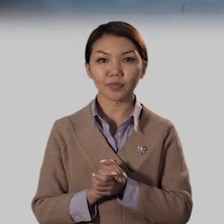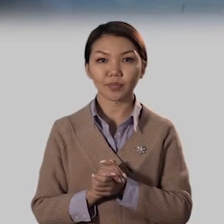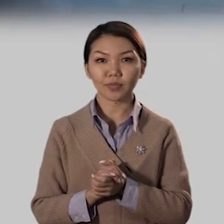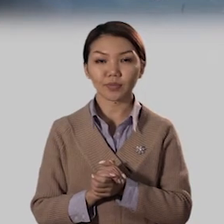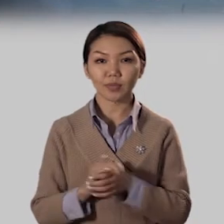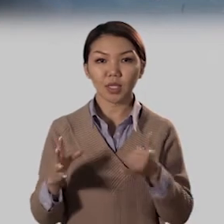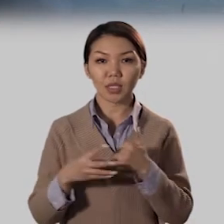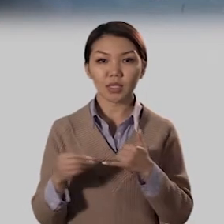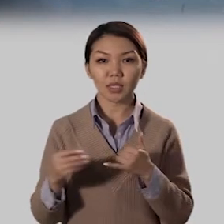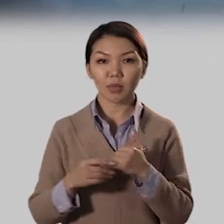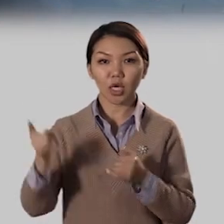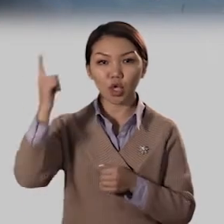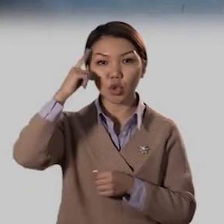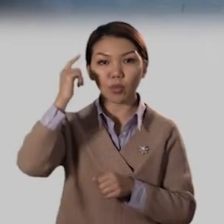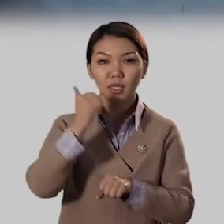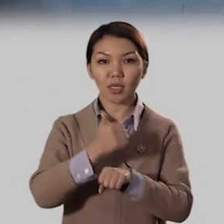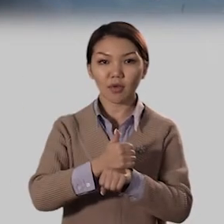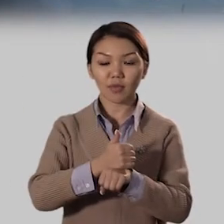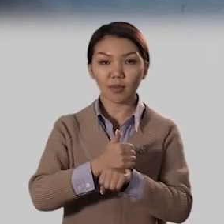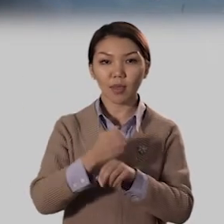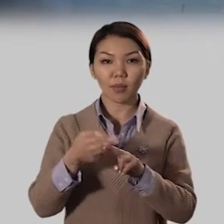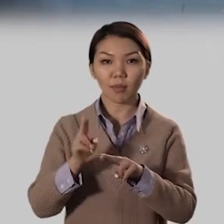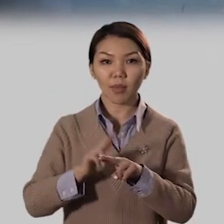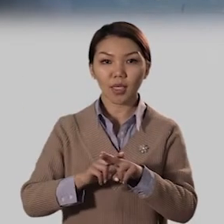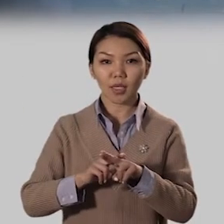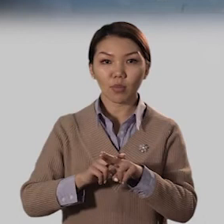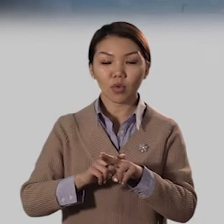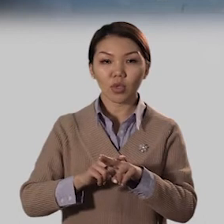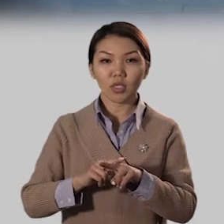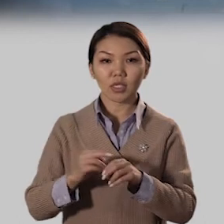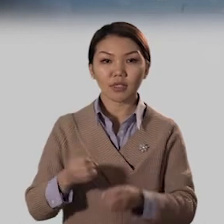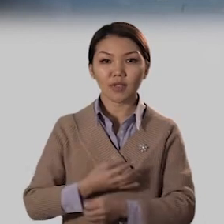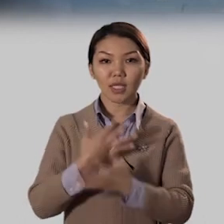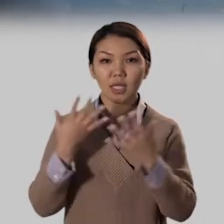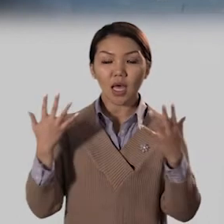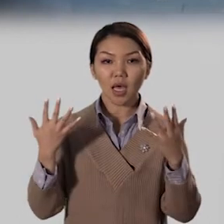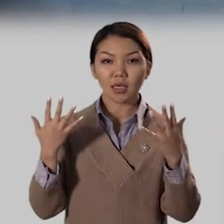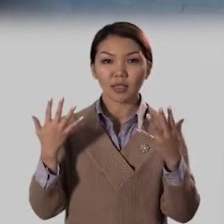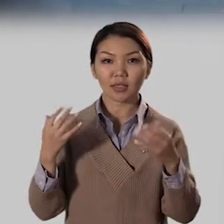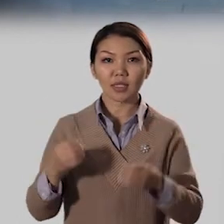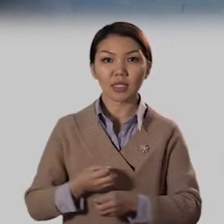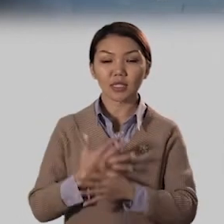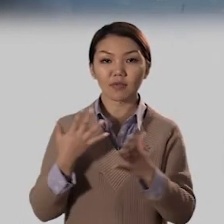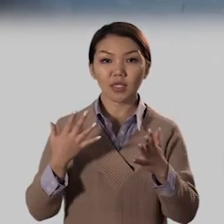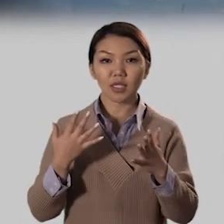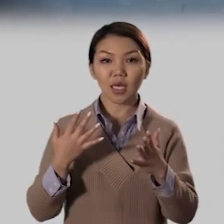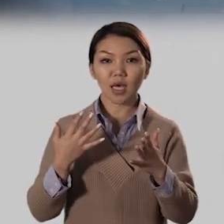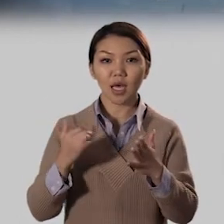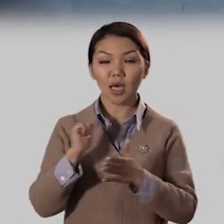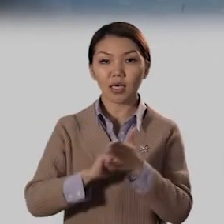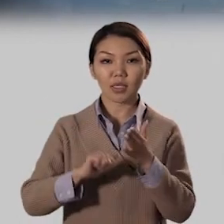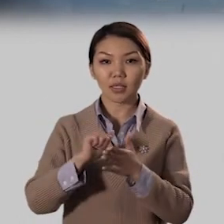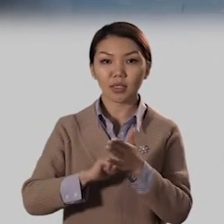земля думает о главном и поэтому светло-светло а сияние звезд